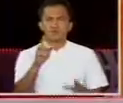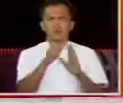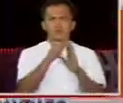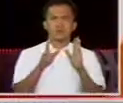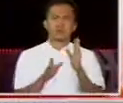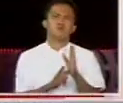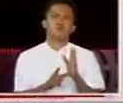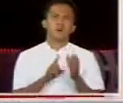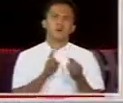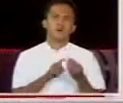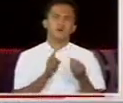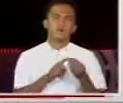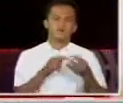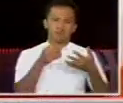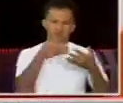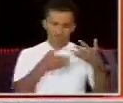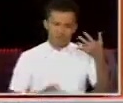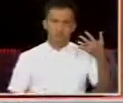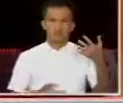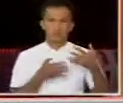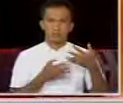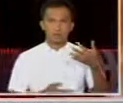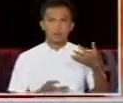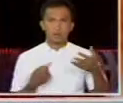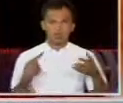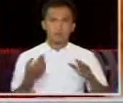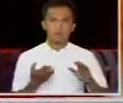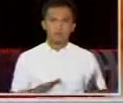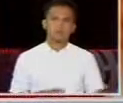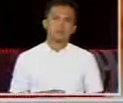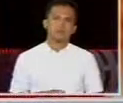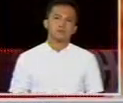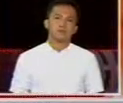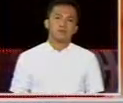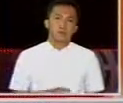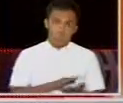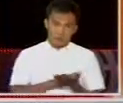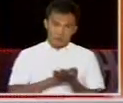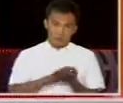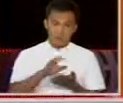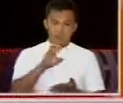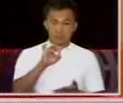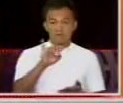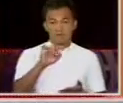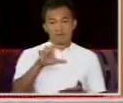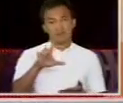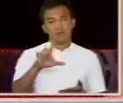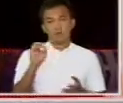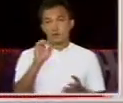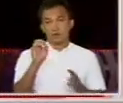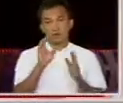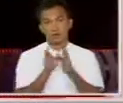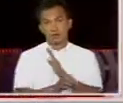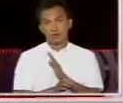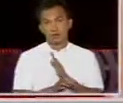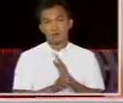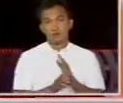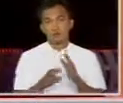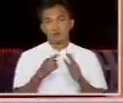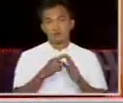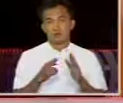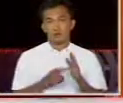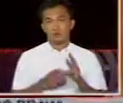sinasakop nito sa ganitong mga usapin na may namatay? Kung purely civil po ang kaso, meaning walang kriminal, nasa Rule